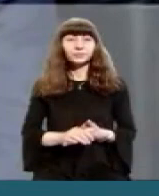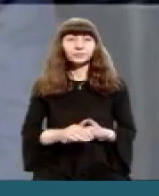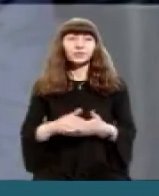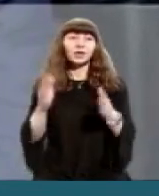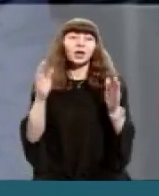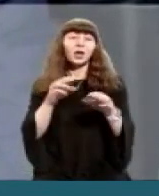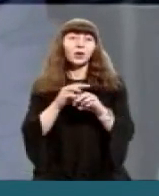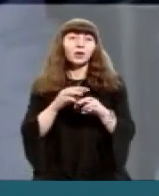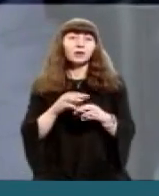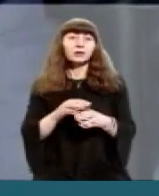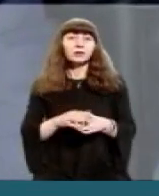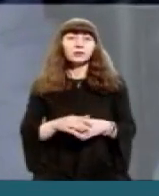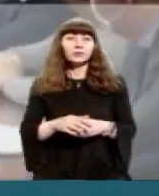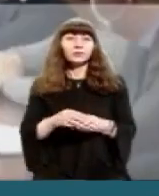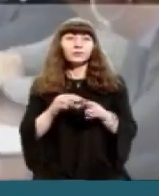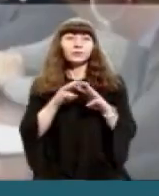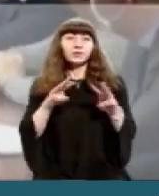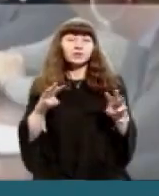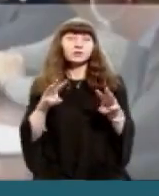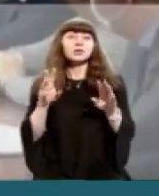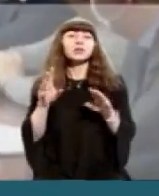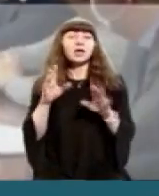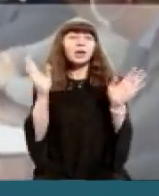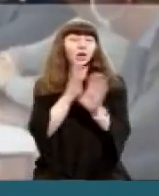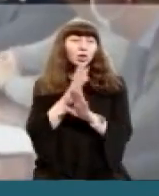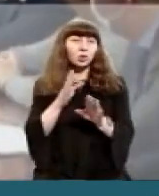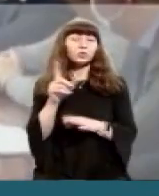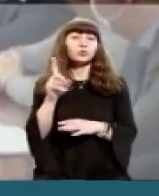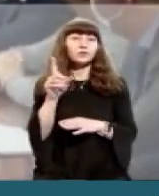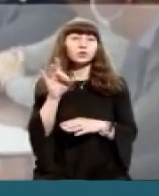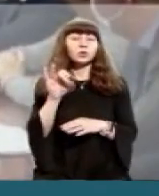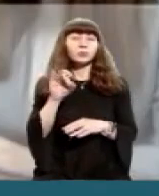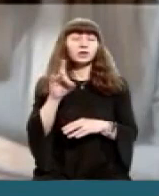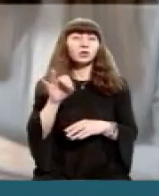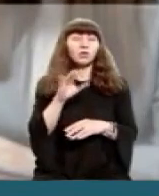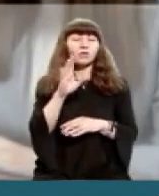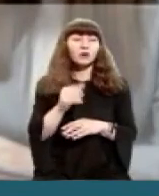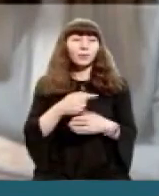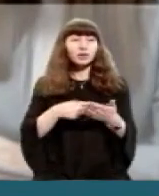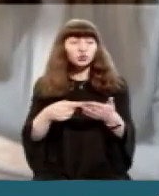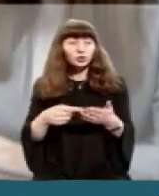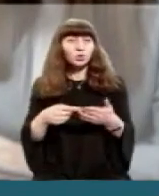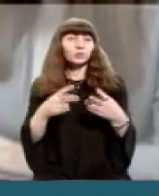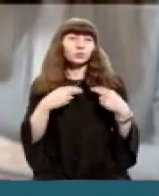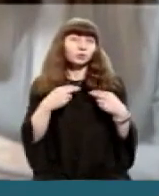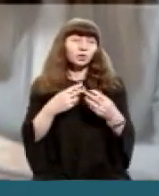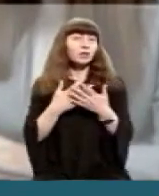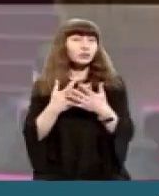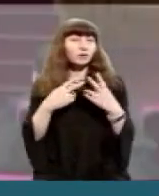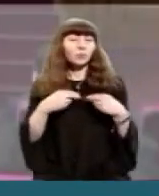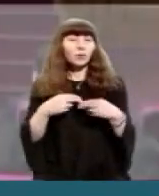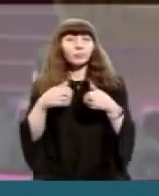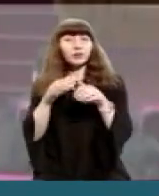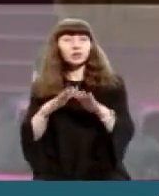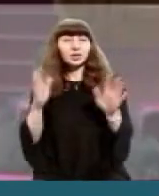экологии и природных ресурсов Зульфию Сулейменову, премьер-министр подчеркнул, что ведомству нужно активизировать работы по решению